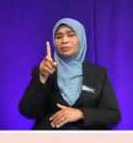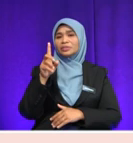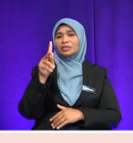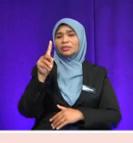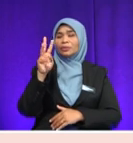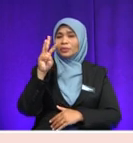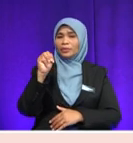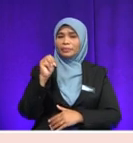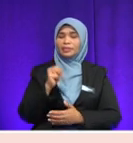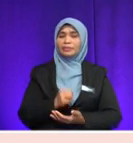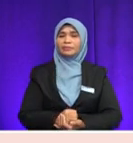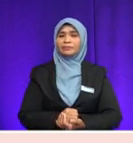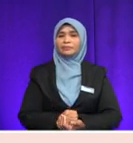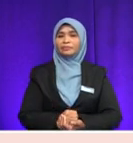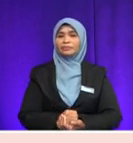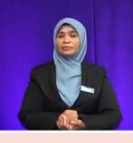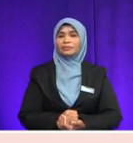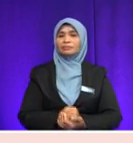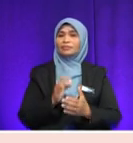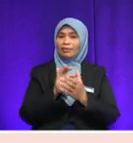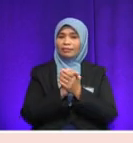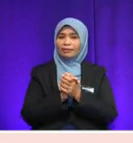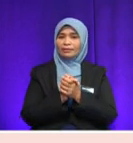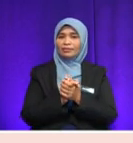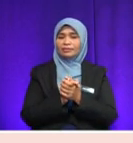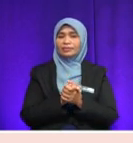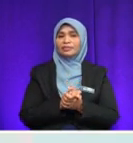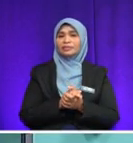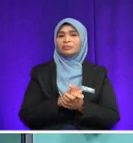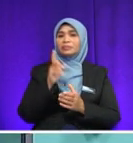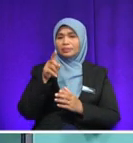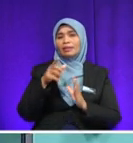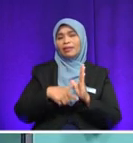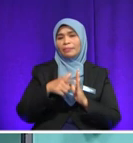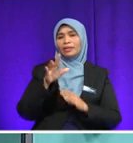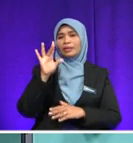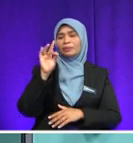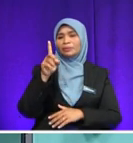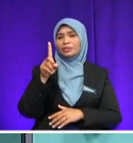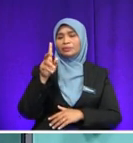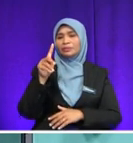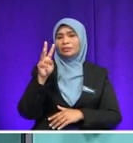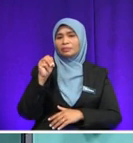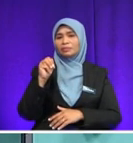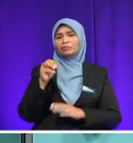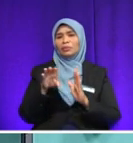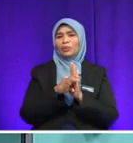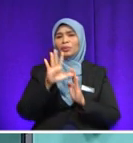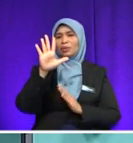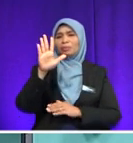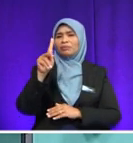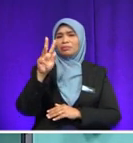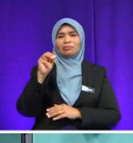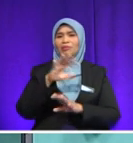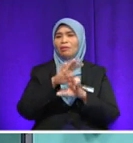81 KM oke tanya Oke Jadi mesti melebihi 81 itu maknanya itu tak boleh